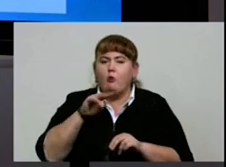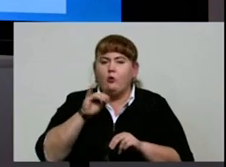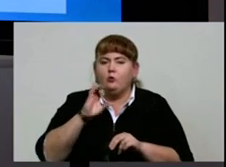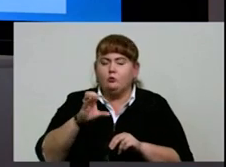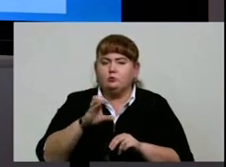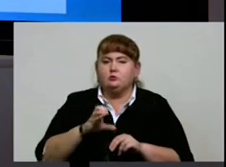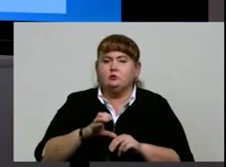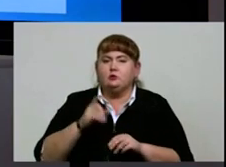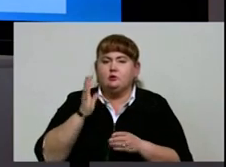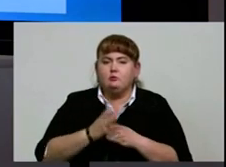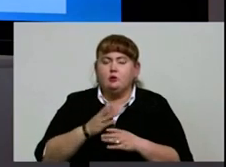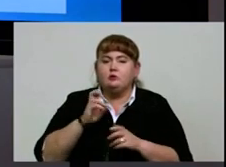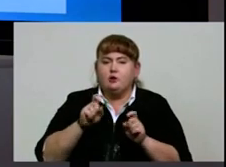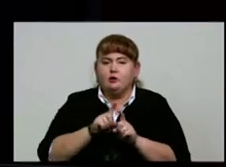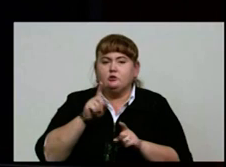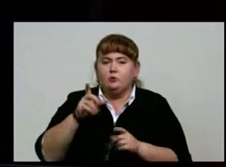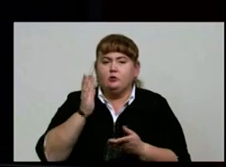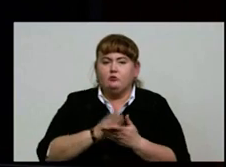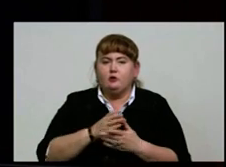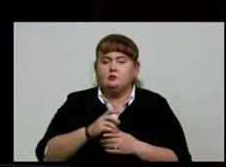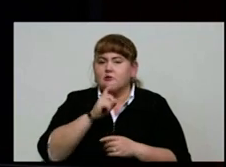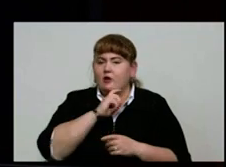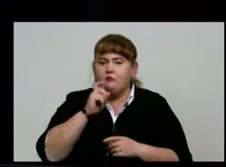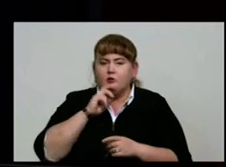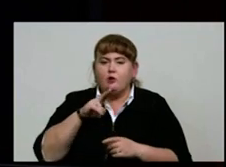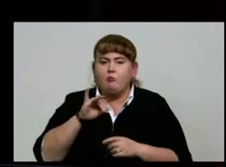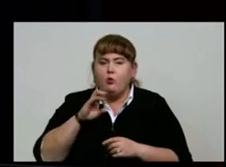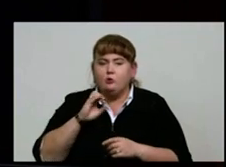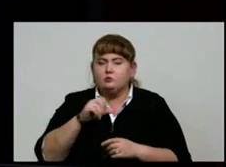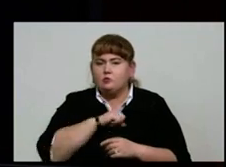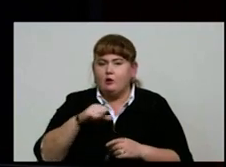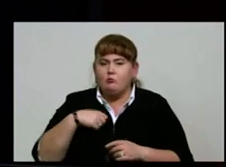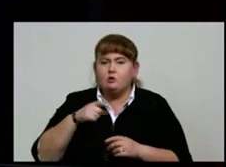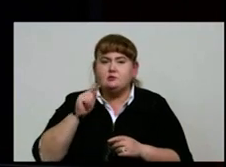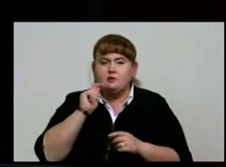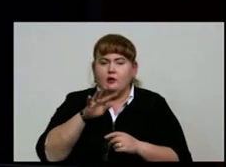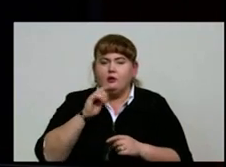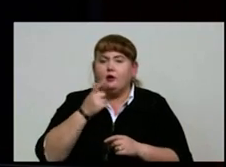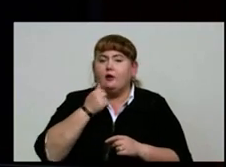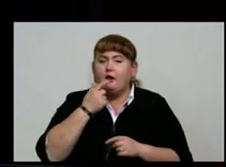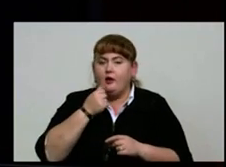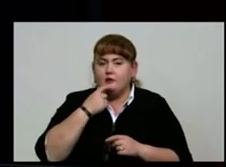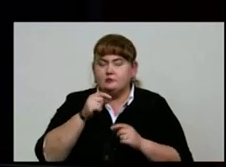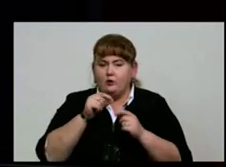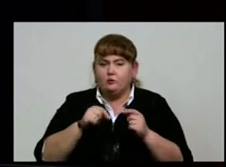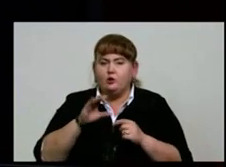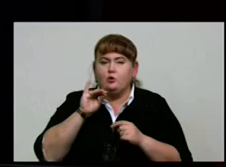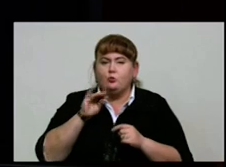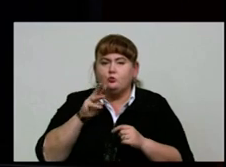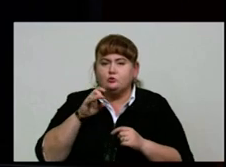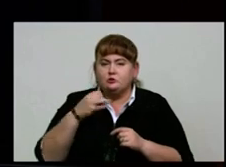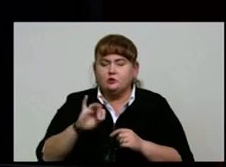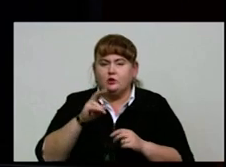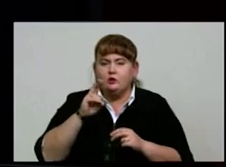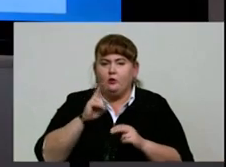он является северным полюсом самой стрелки. И красный конец является южным